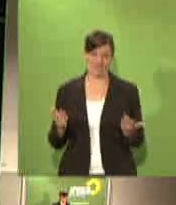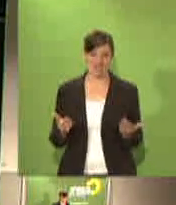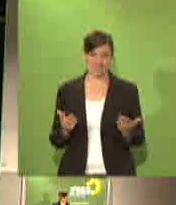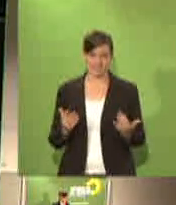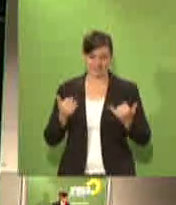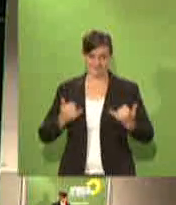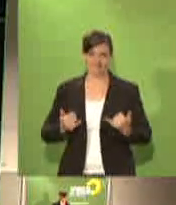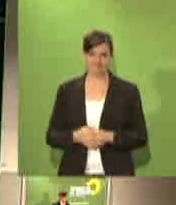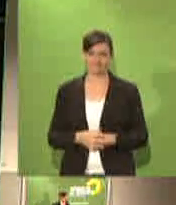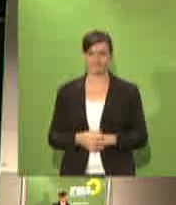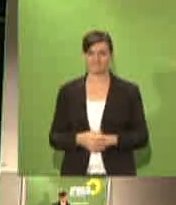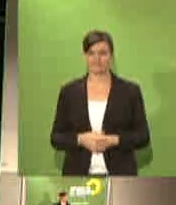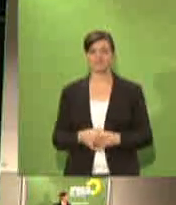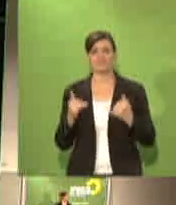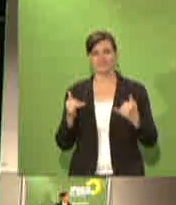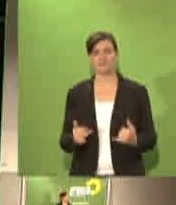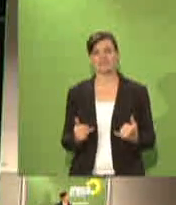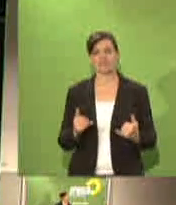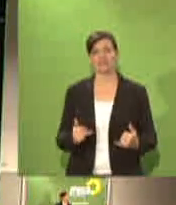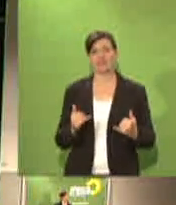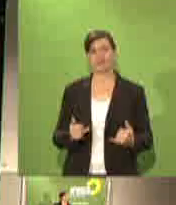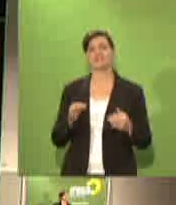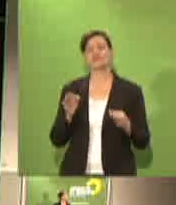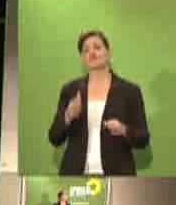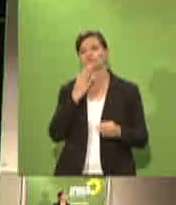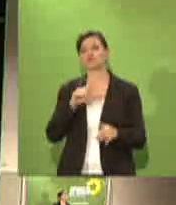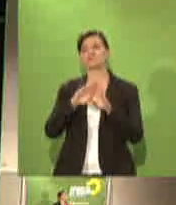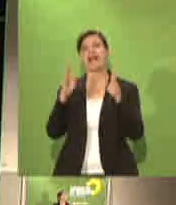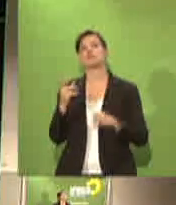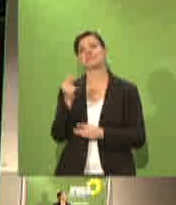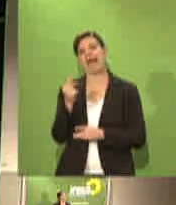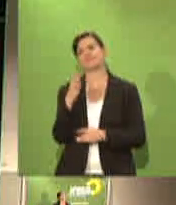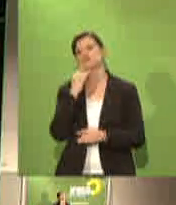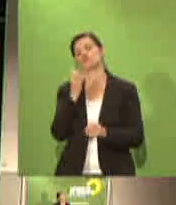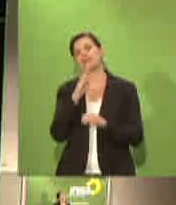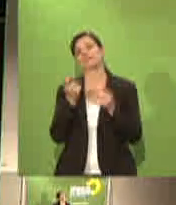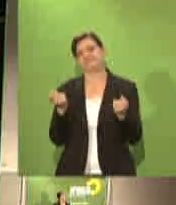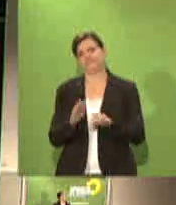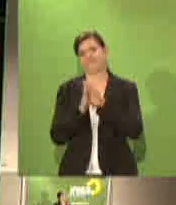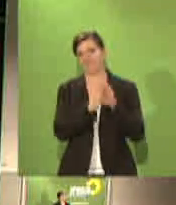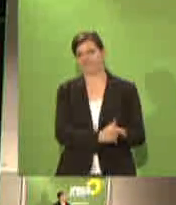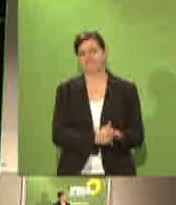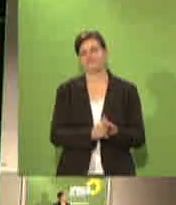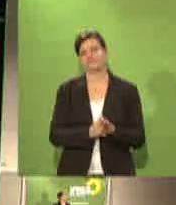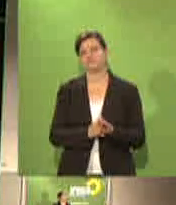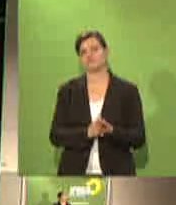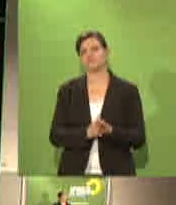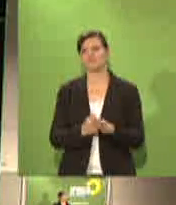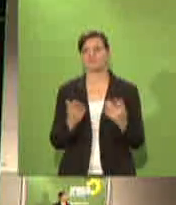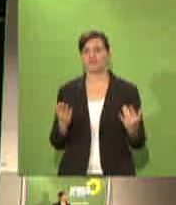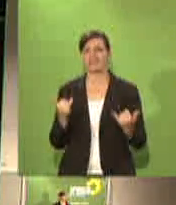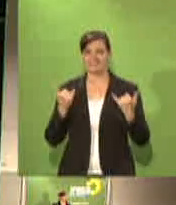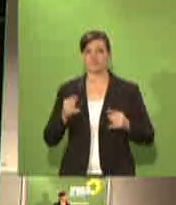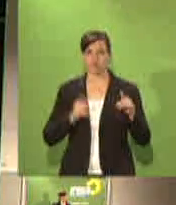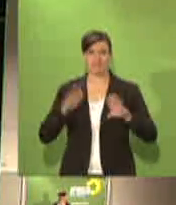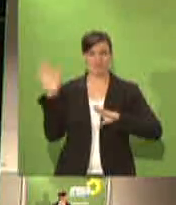die Frage an dieser Stelle, damit wir den Haushaltspunkt jetzt gleich verlassen können, ist nun also eine Abstimmung,